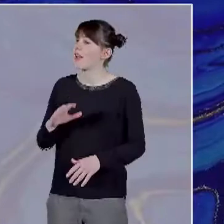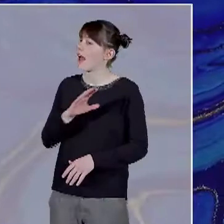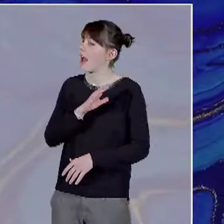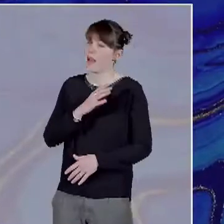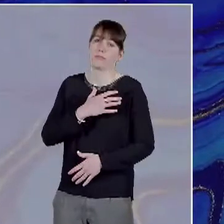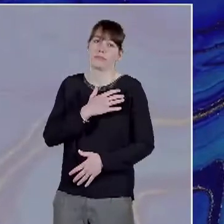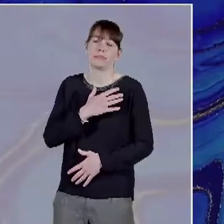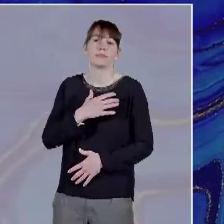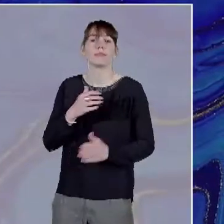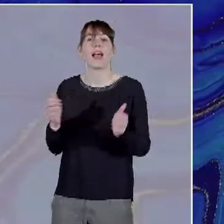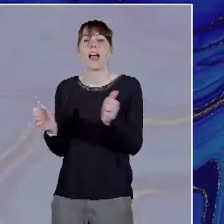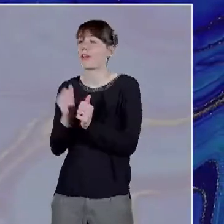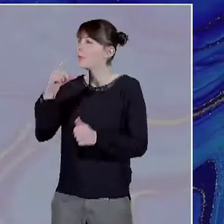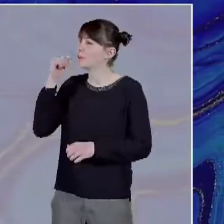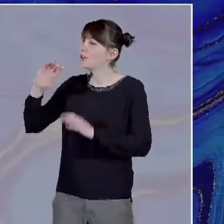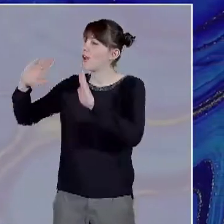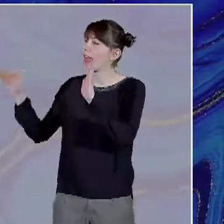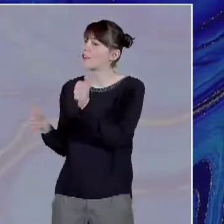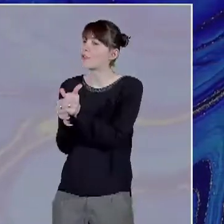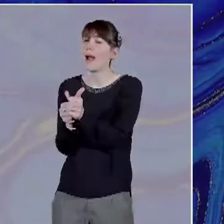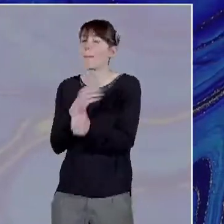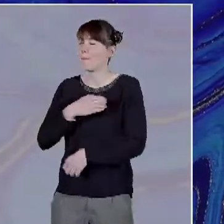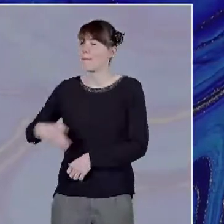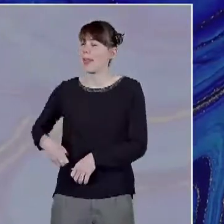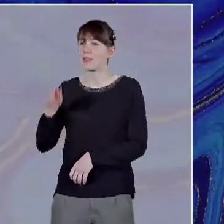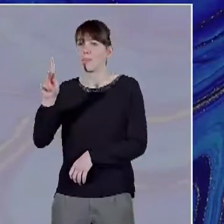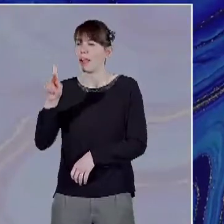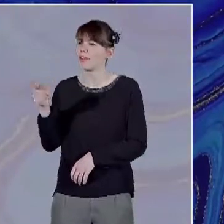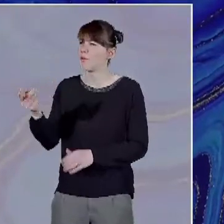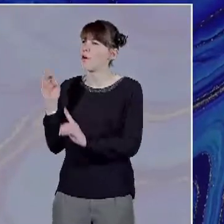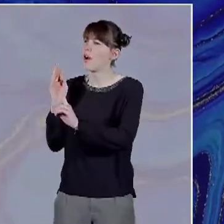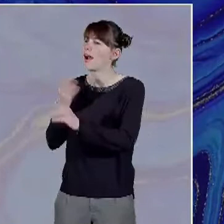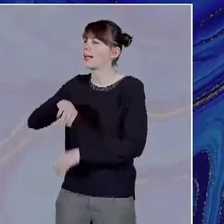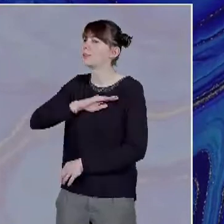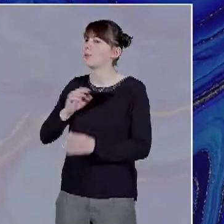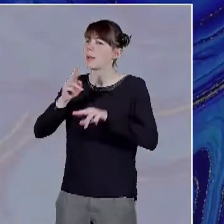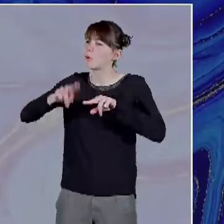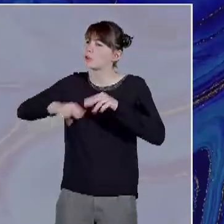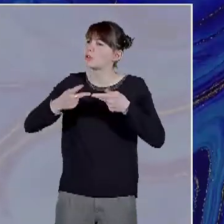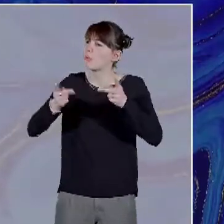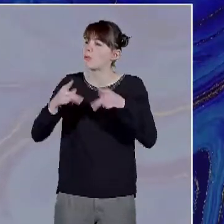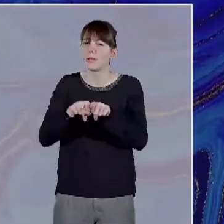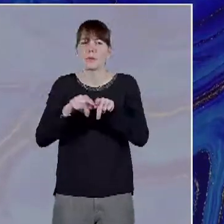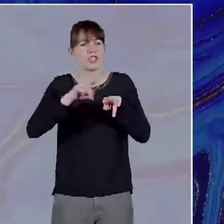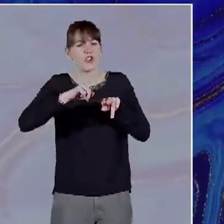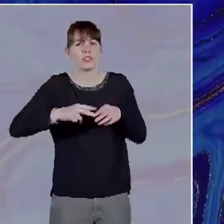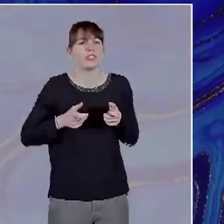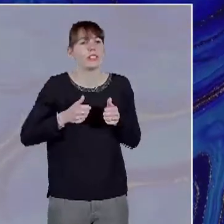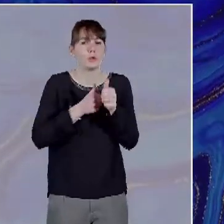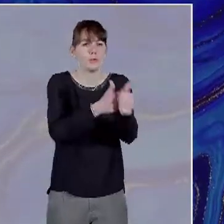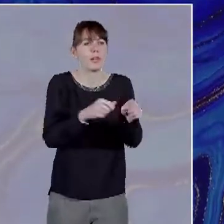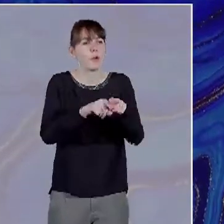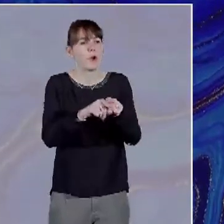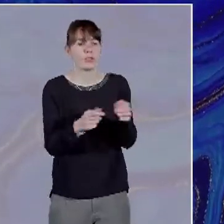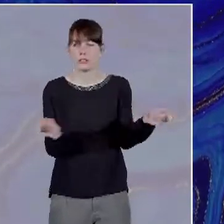Bonjour monsieur. Bonjour. Vous êtes chargé, attention ça va être long, de la construction publique, du suivi des chantiers, de la coordination des travaux sur l'espace